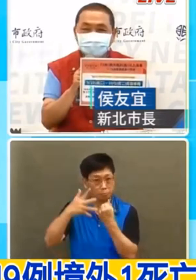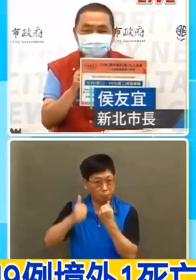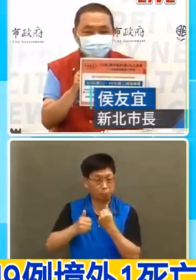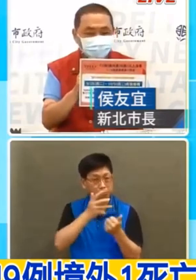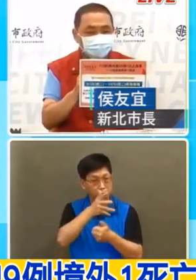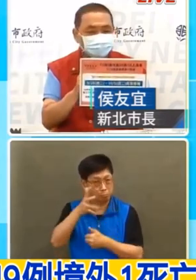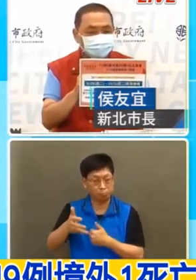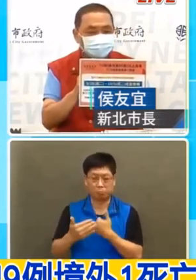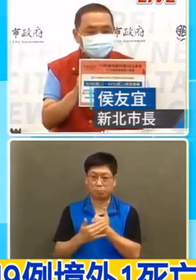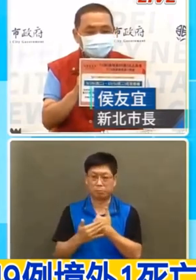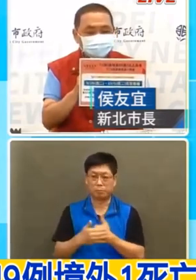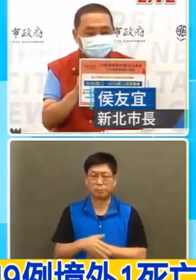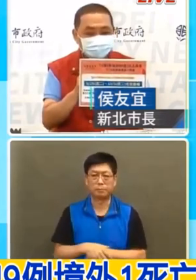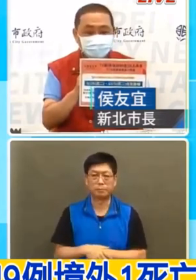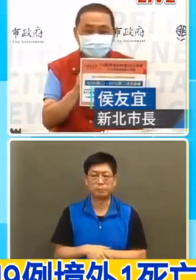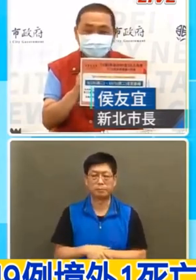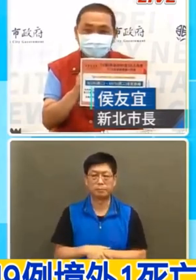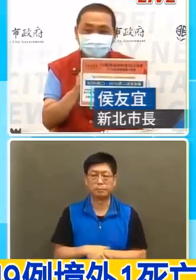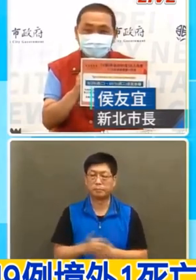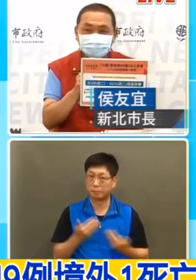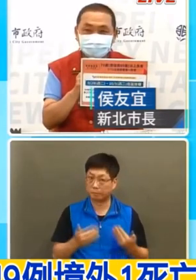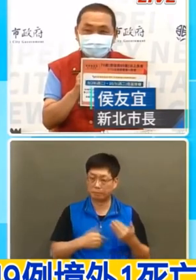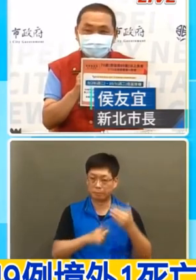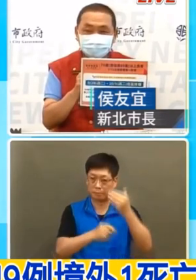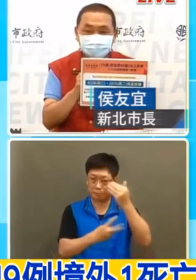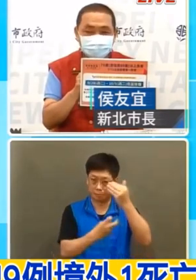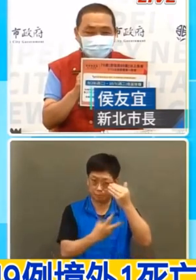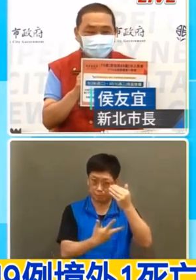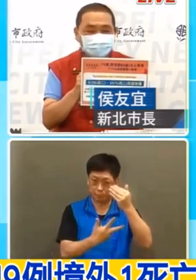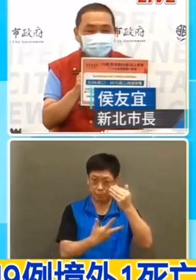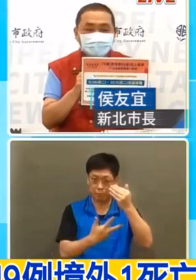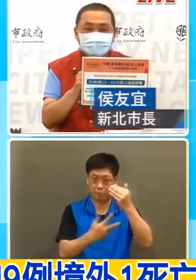给予协助。时间从9月28号的